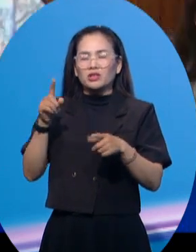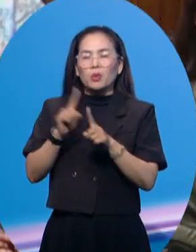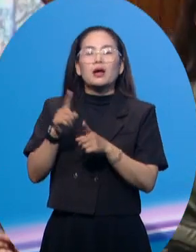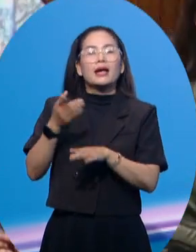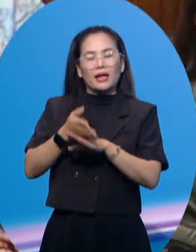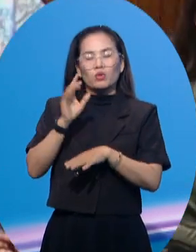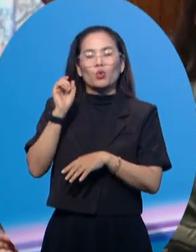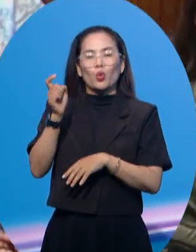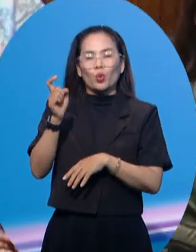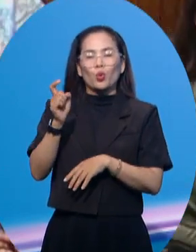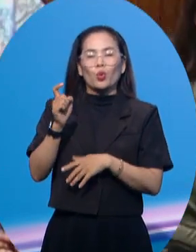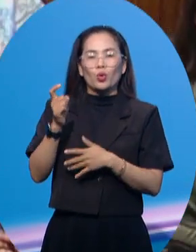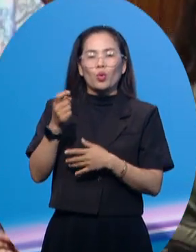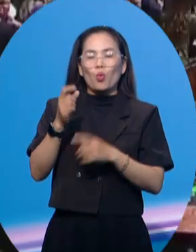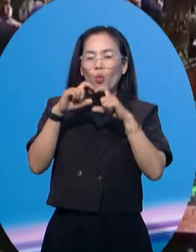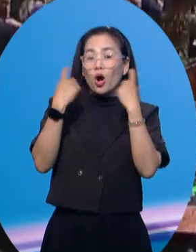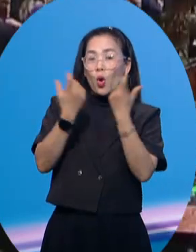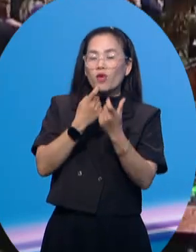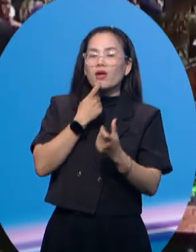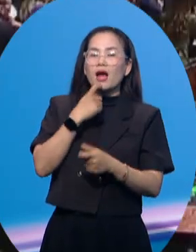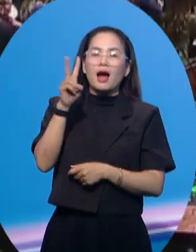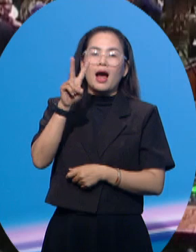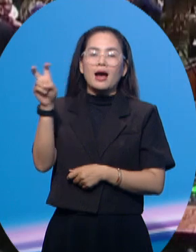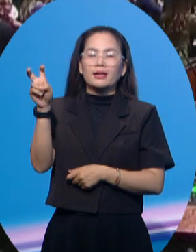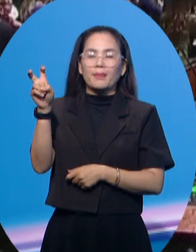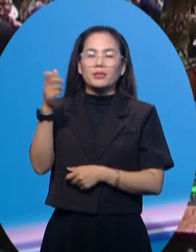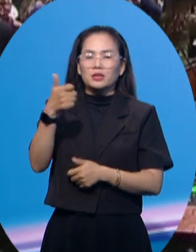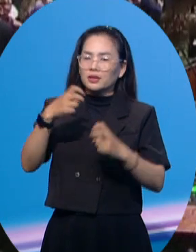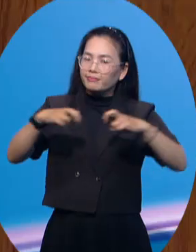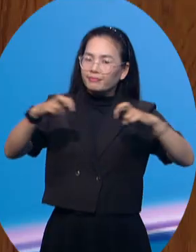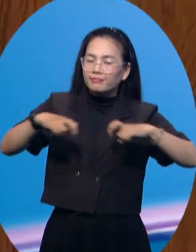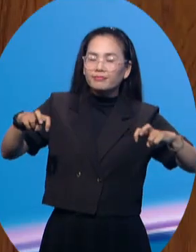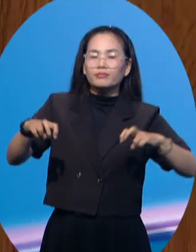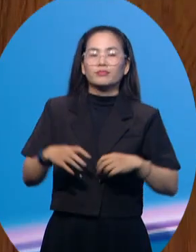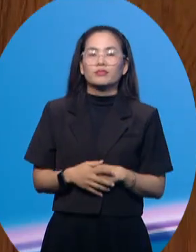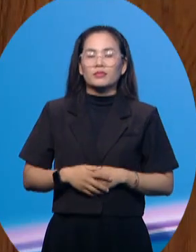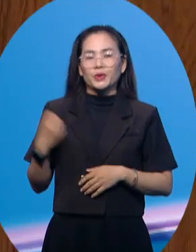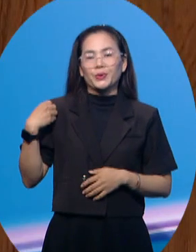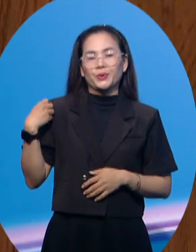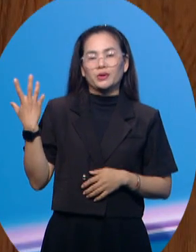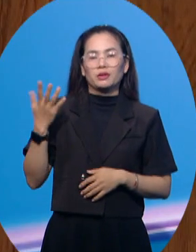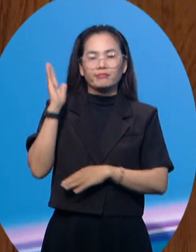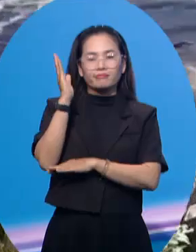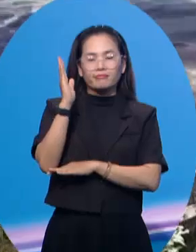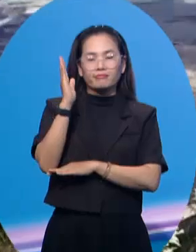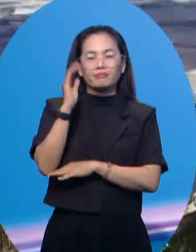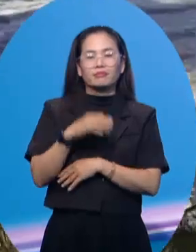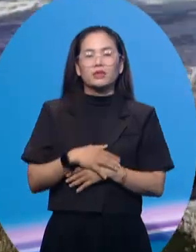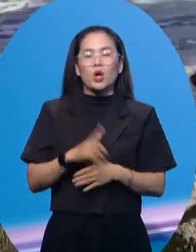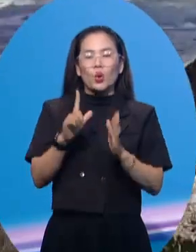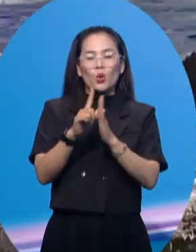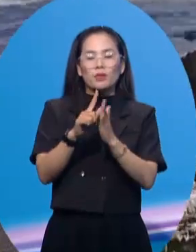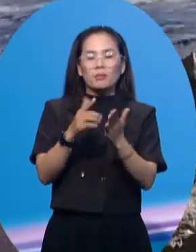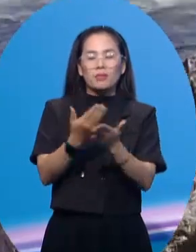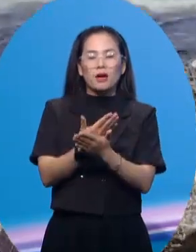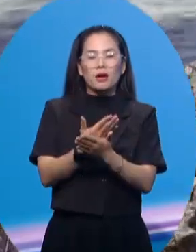cần thiết để được thông qua trong Quốc hội phân l gồm 200 ghế thủ tướng phân l pet trong một tuyên bố nêu rõ luật mới sẽ